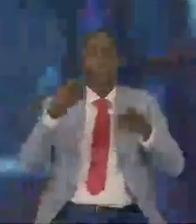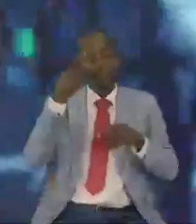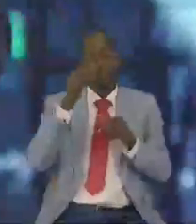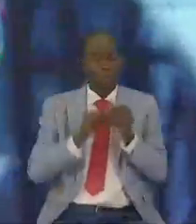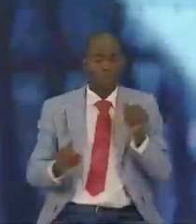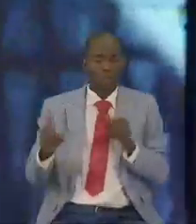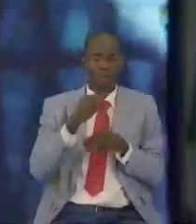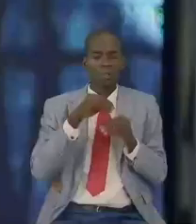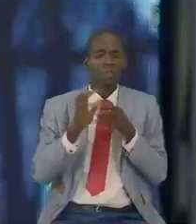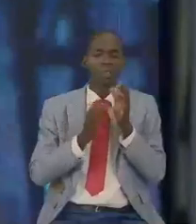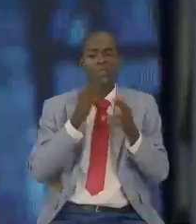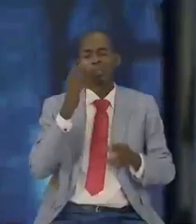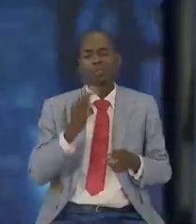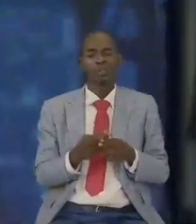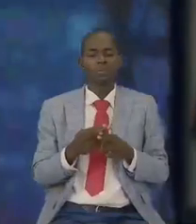monde.